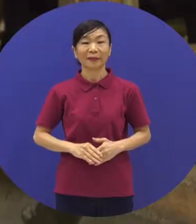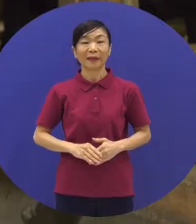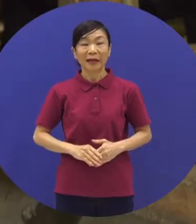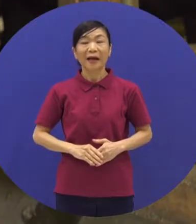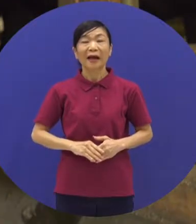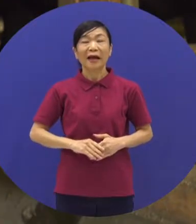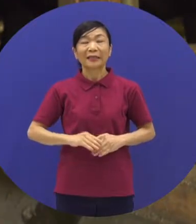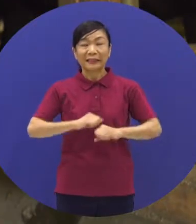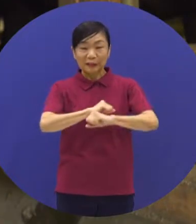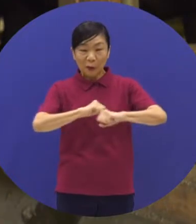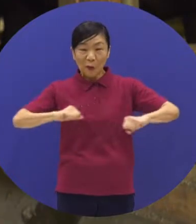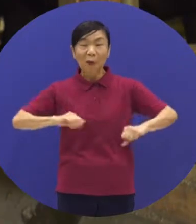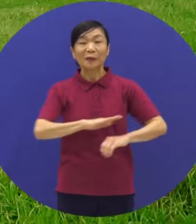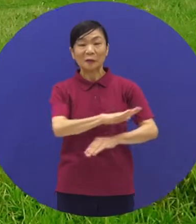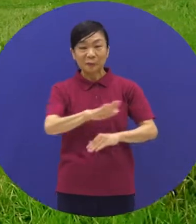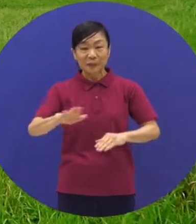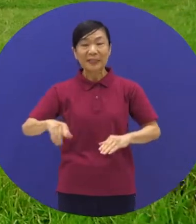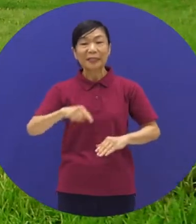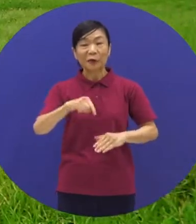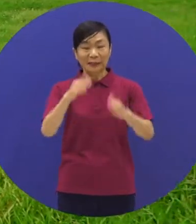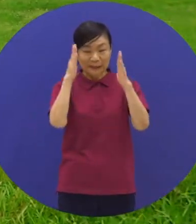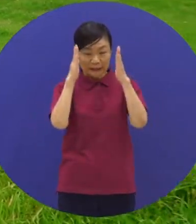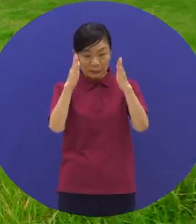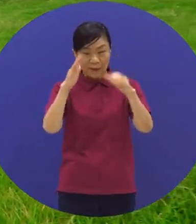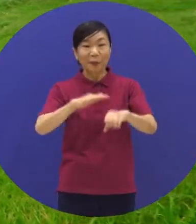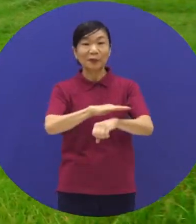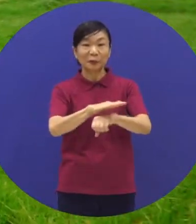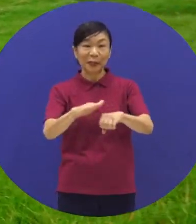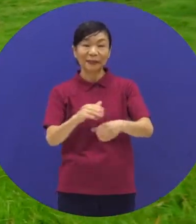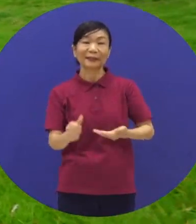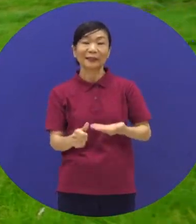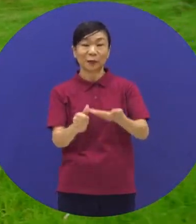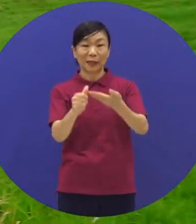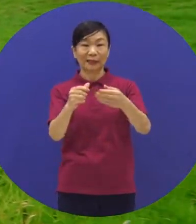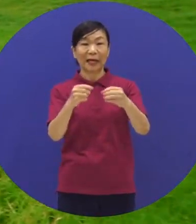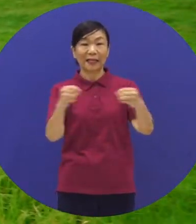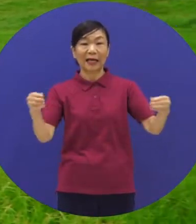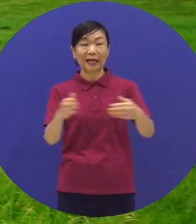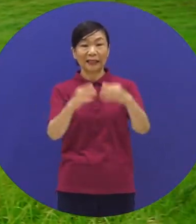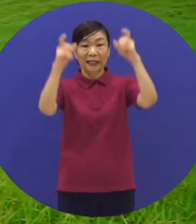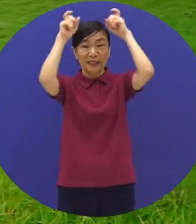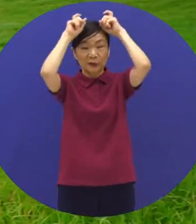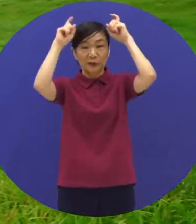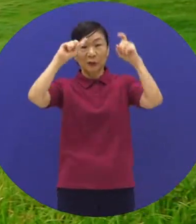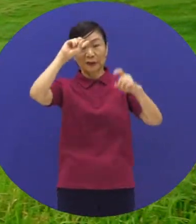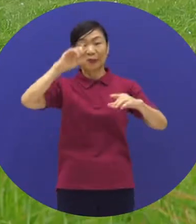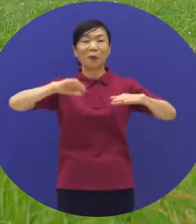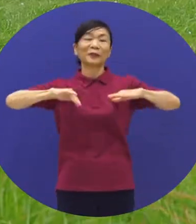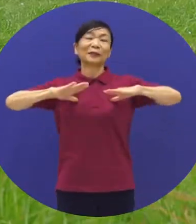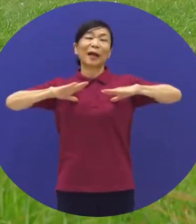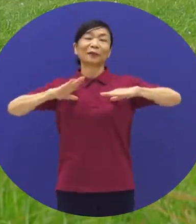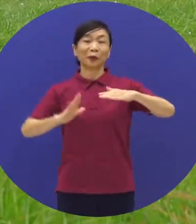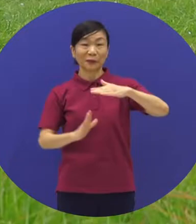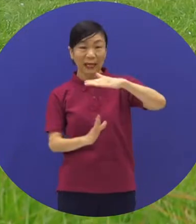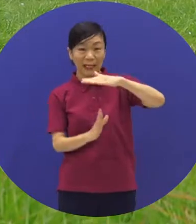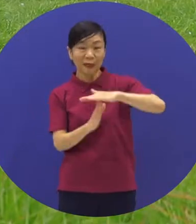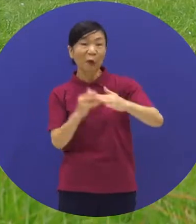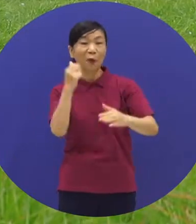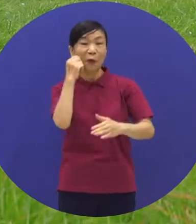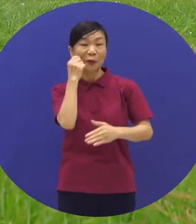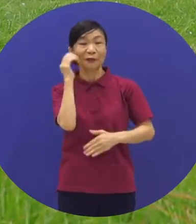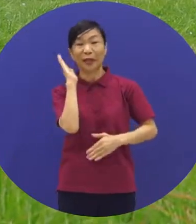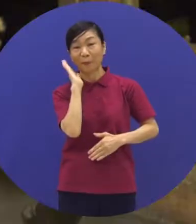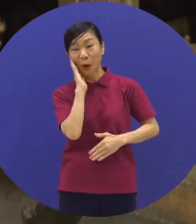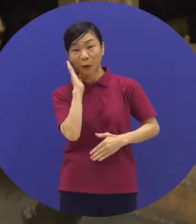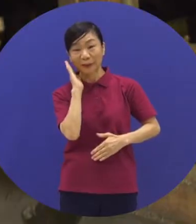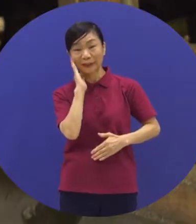佐世保の大自然の中で愛情たっぷり育てられた長崎和牛は本市が誇るオンリーワンの産品